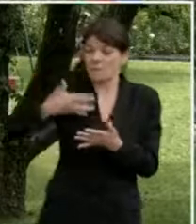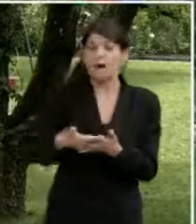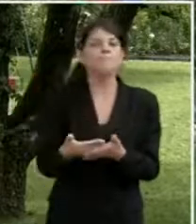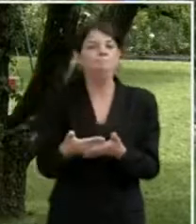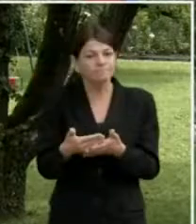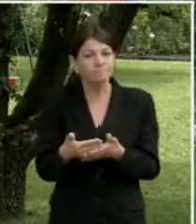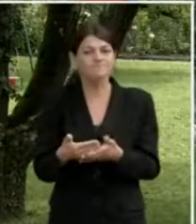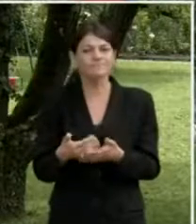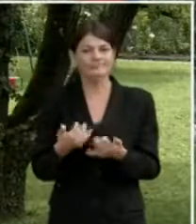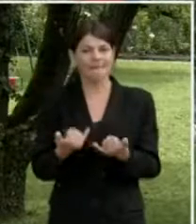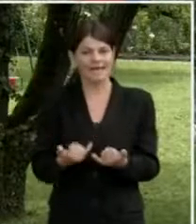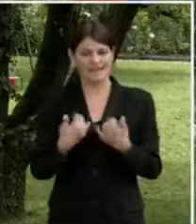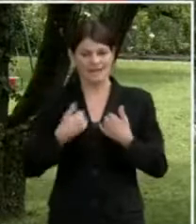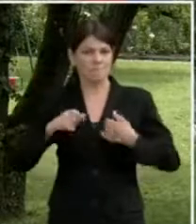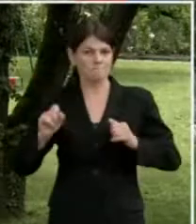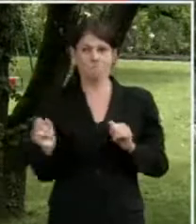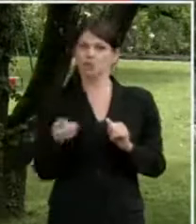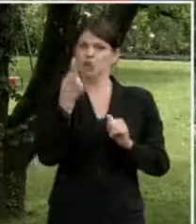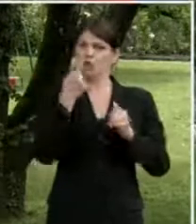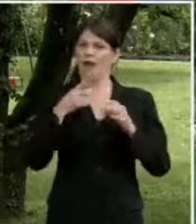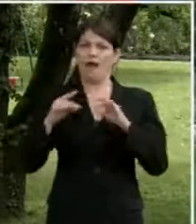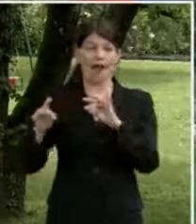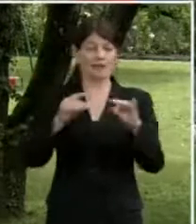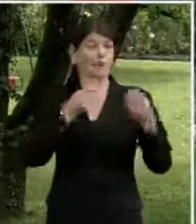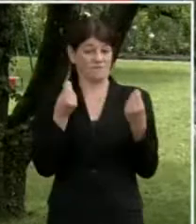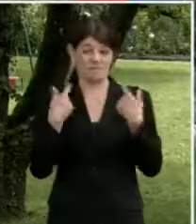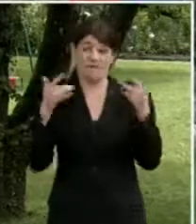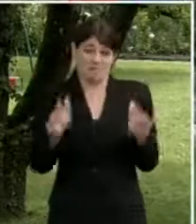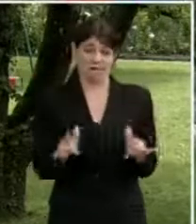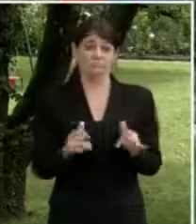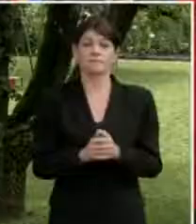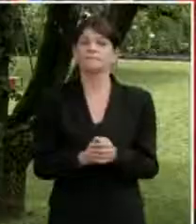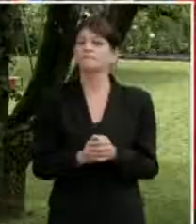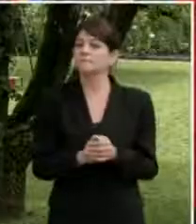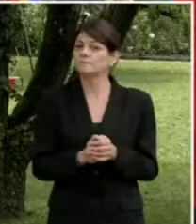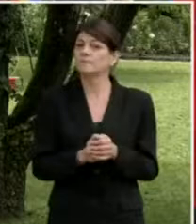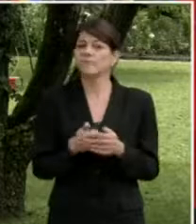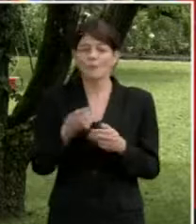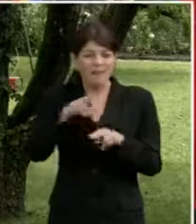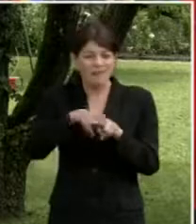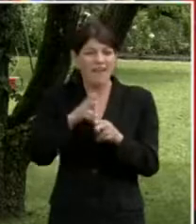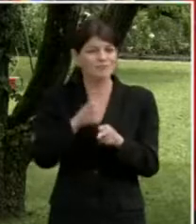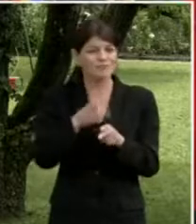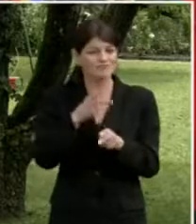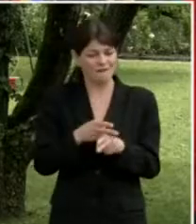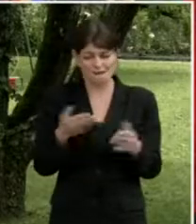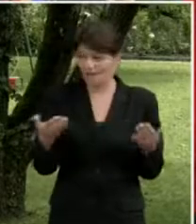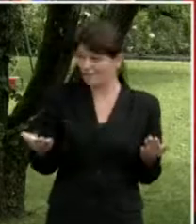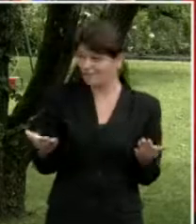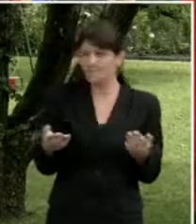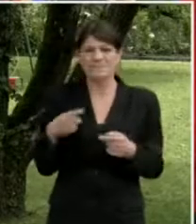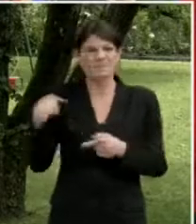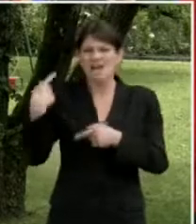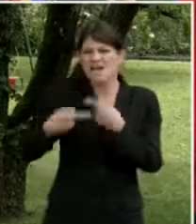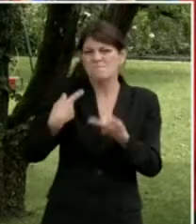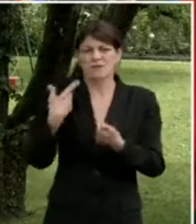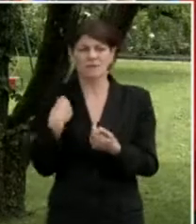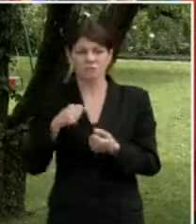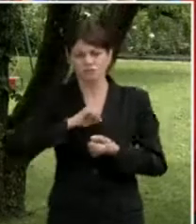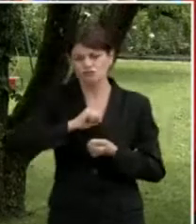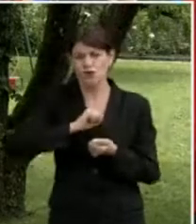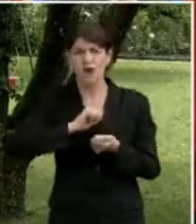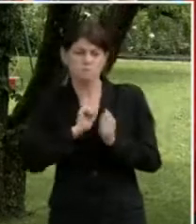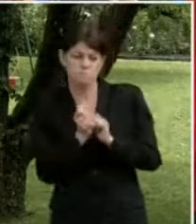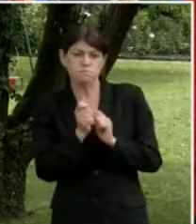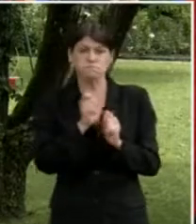eine besondere Handlungsfähigkeit erlangt. Für einen Kleinstaat, der sich immer wieder rasch auf